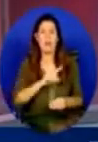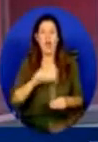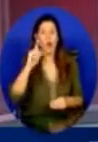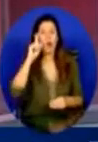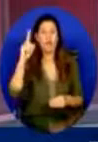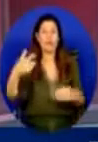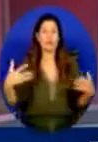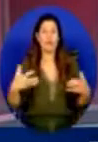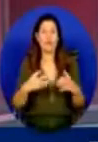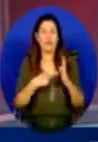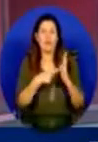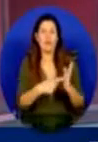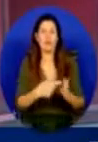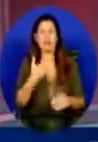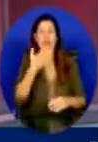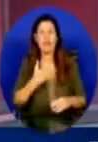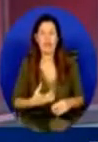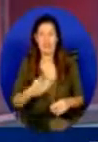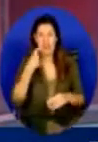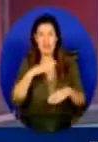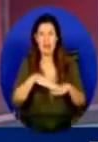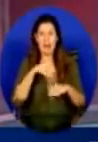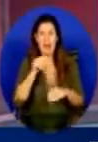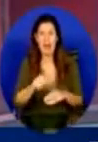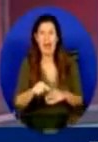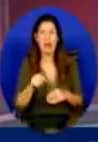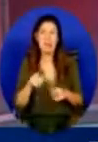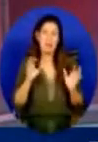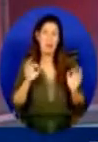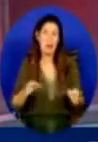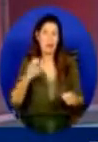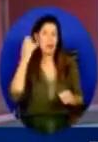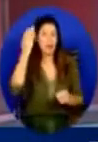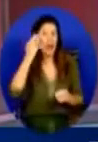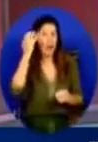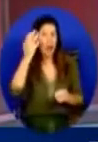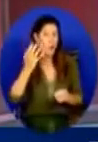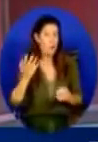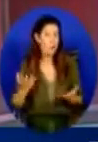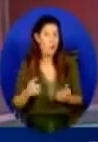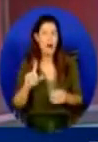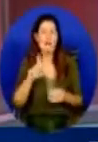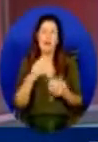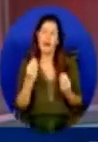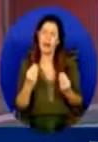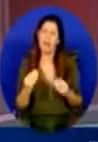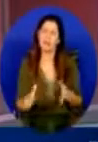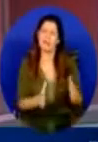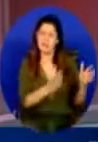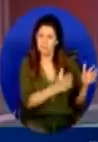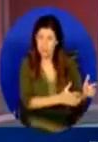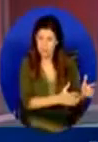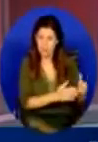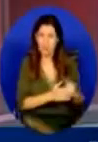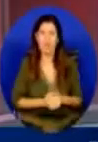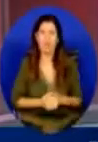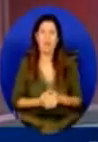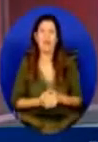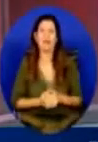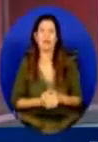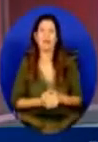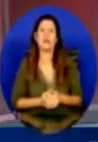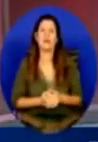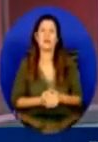שהרצל סרטט בזמנו היא החזון שלהם או היא החלום שלהם. אבל נשים את זה רגע בצד. בשם מה או בשם